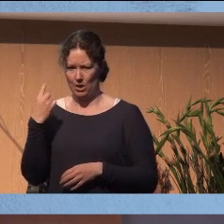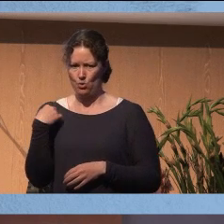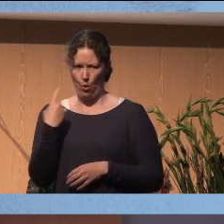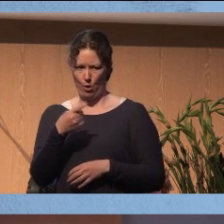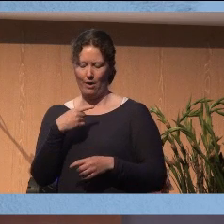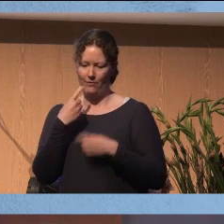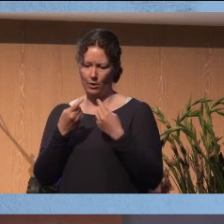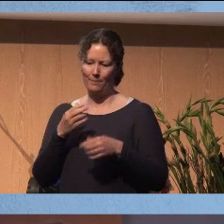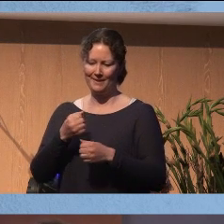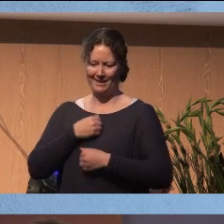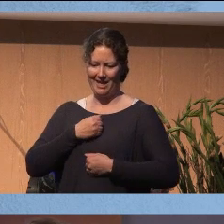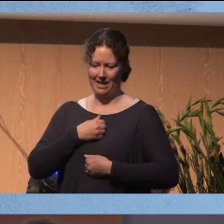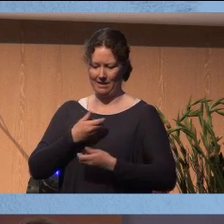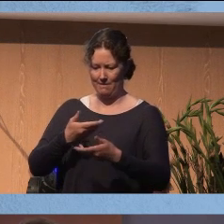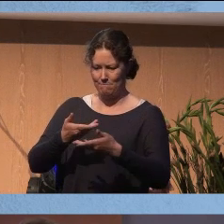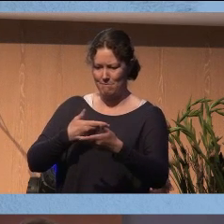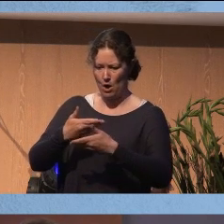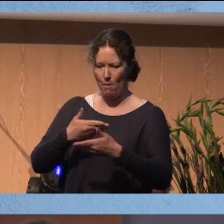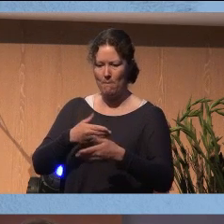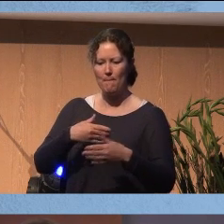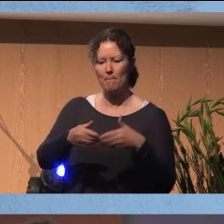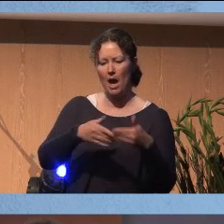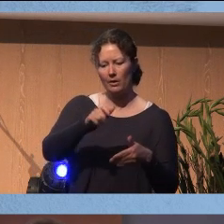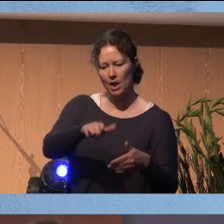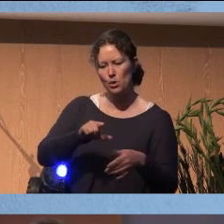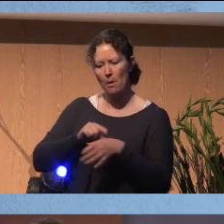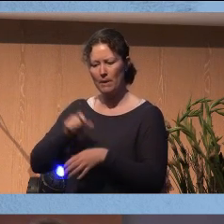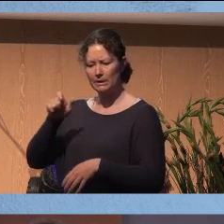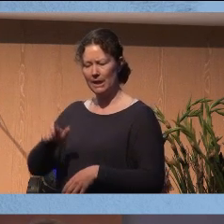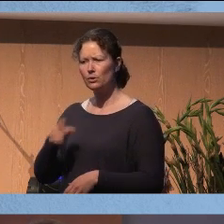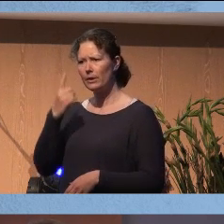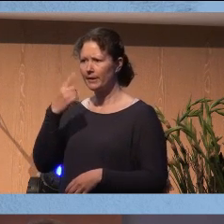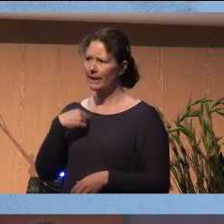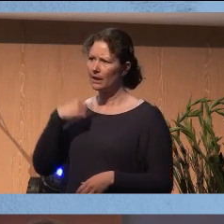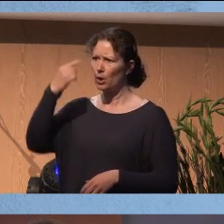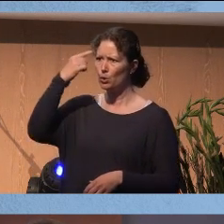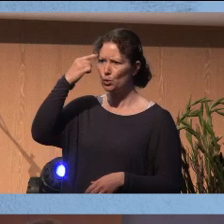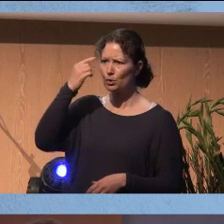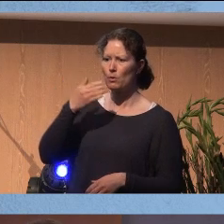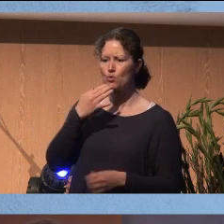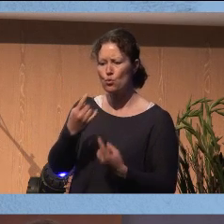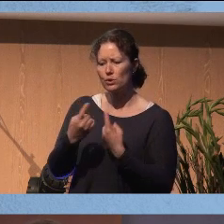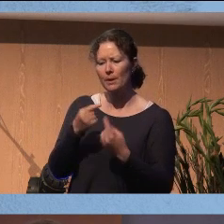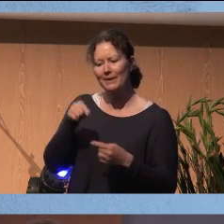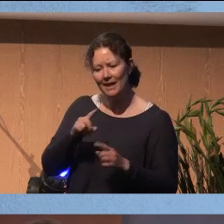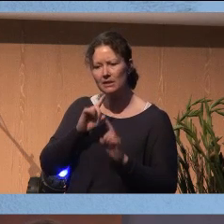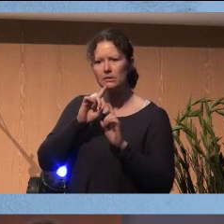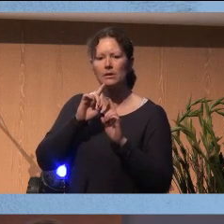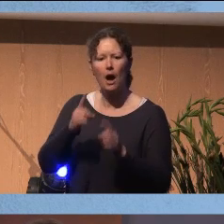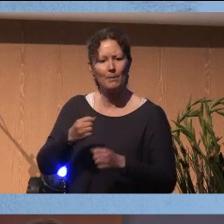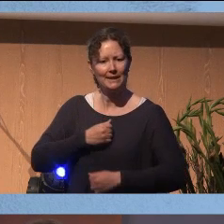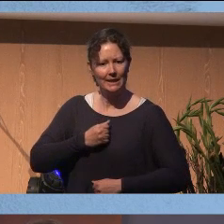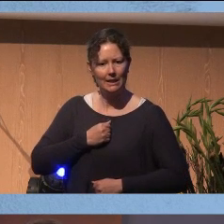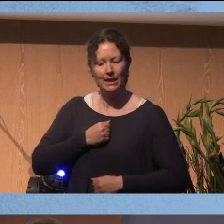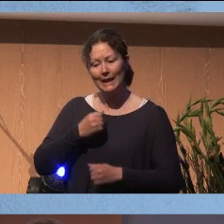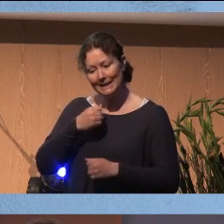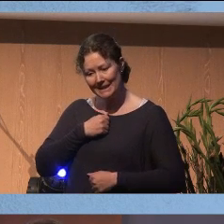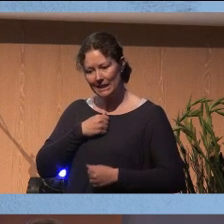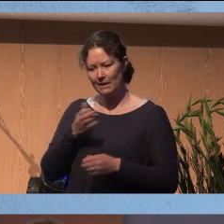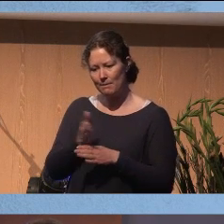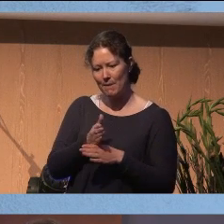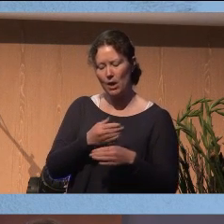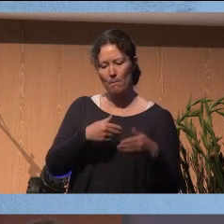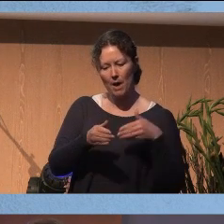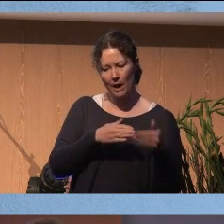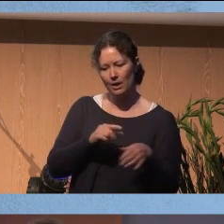bygge tillit mellom behandler og pasient. Og jeg tenker at kunnskap og en god samtale skaper tillit. At tillit mellom